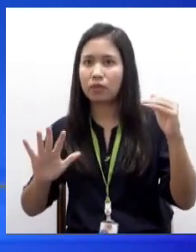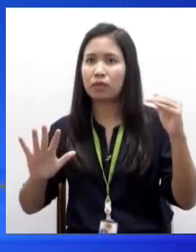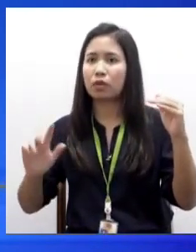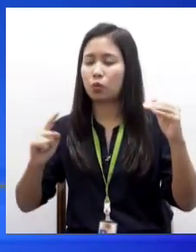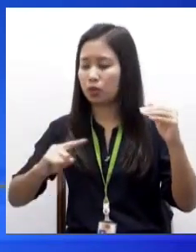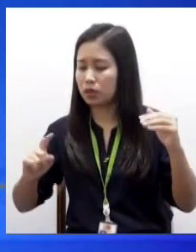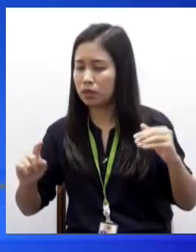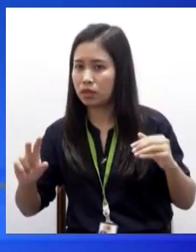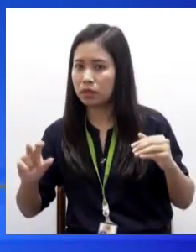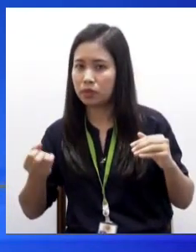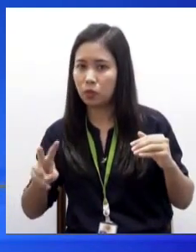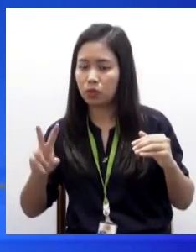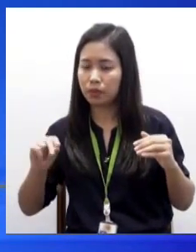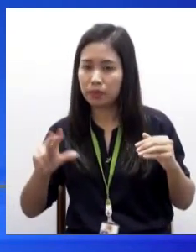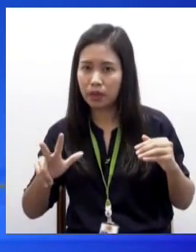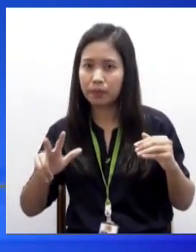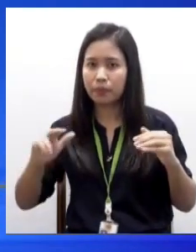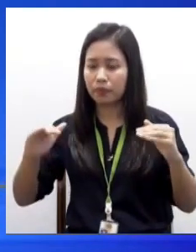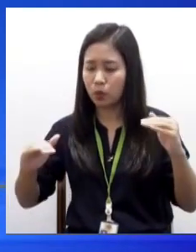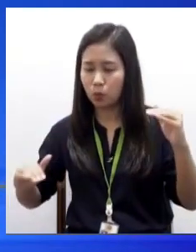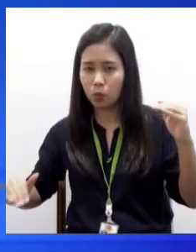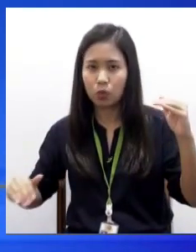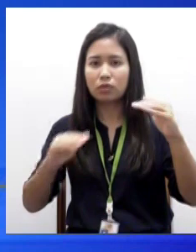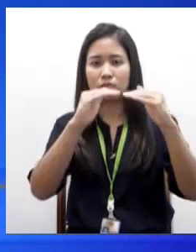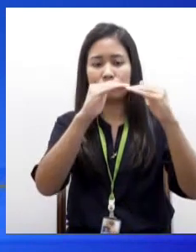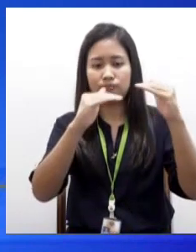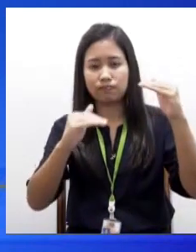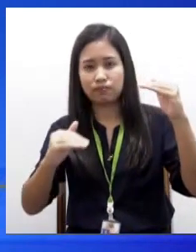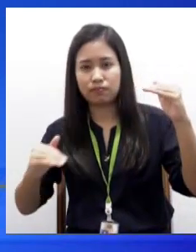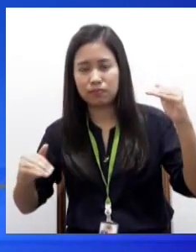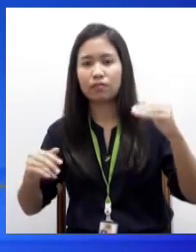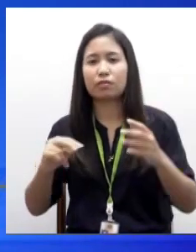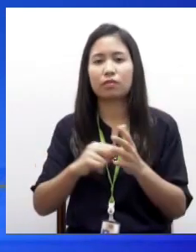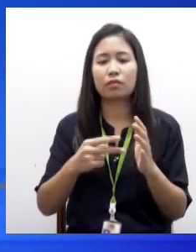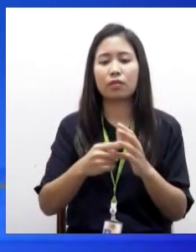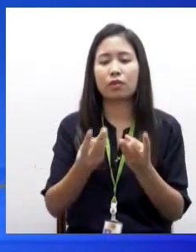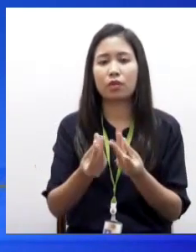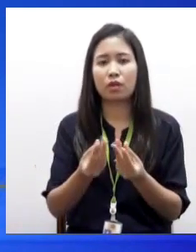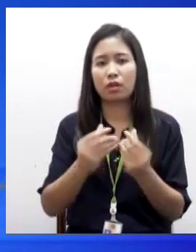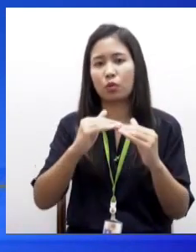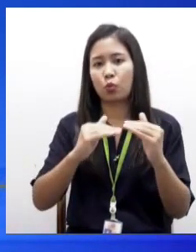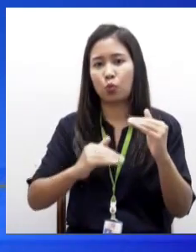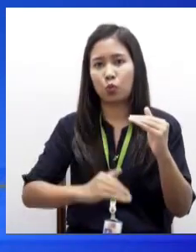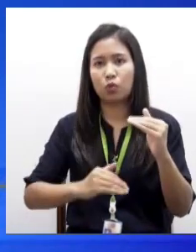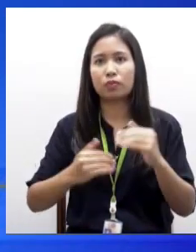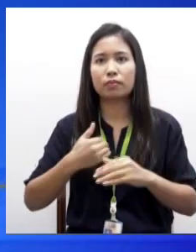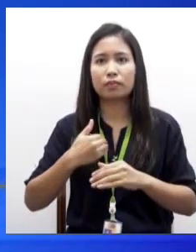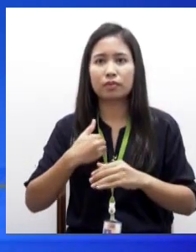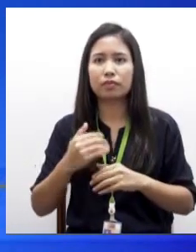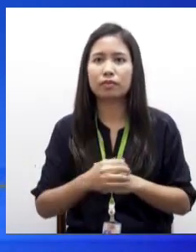12 33วันที่ 13 28เมื่อวานครับเพิ่มขึ้นมาเป็น 34